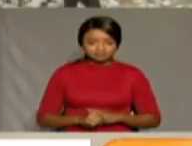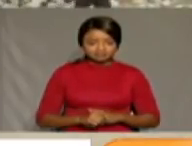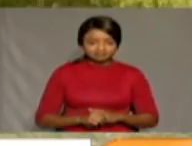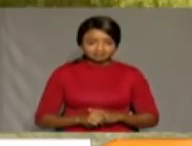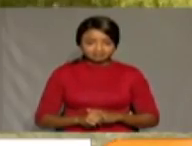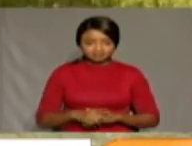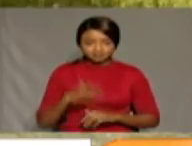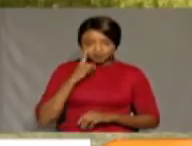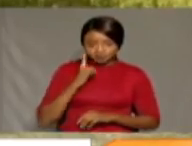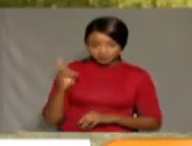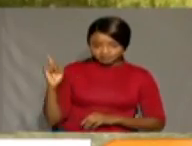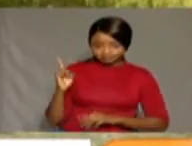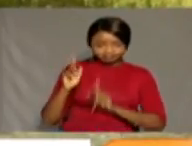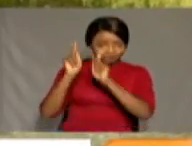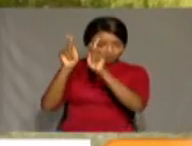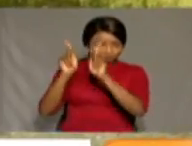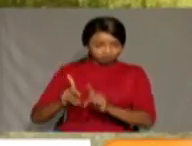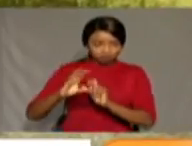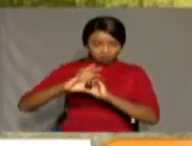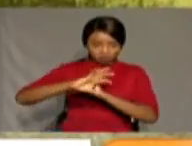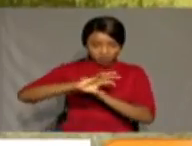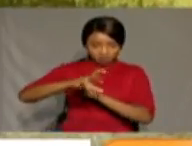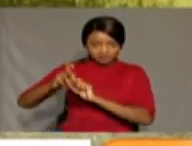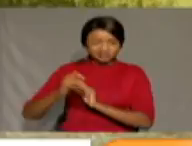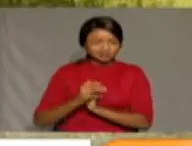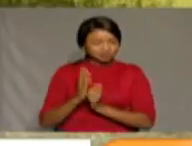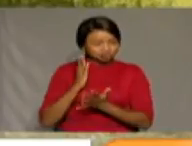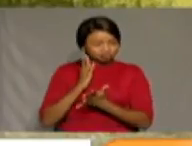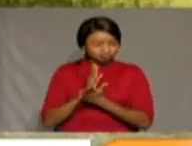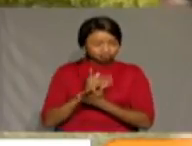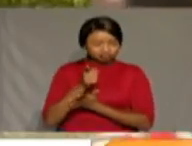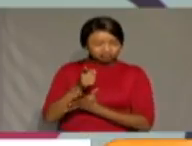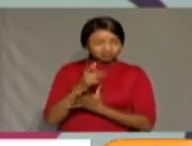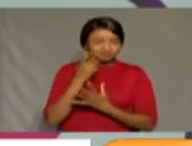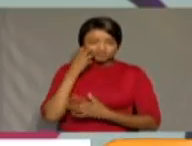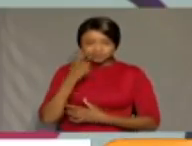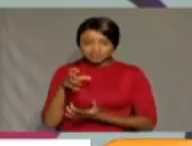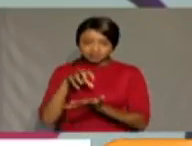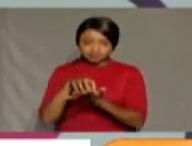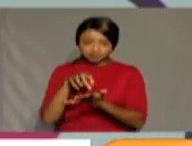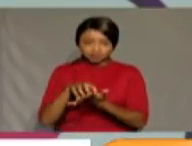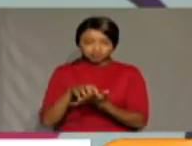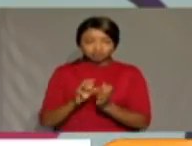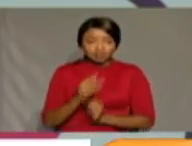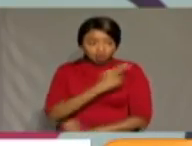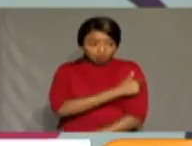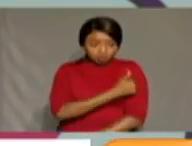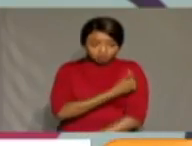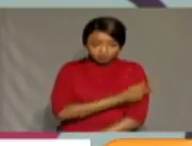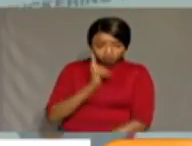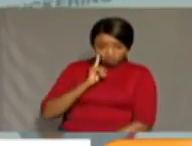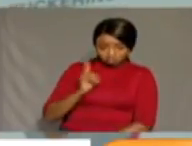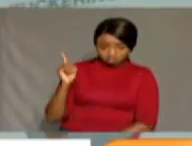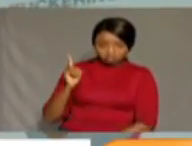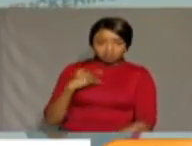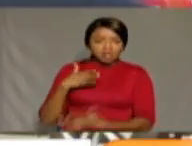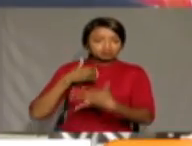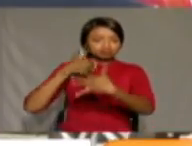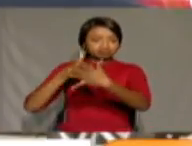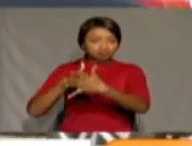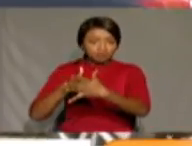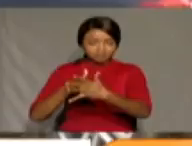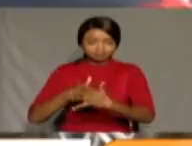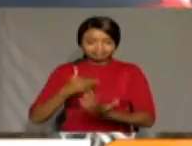Katika kaunti ya Kisumu, hali ni ya kutamausha. Hospitali ya rufaa ya Jaramogi Oginga imesimamisha huduma za